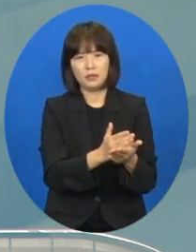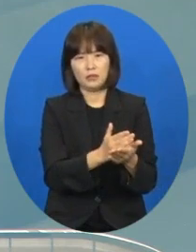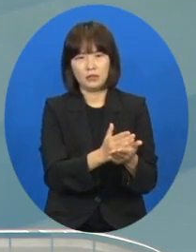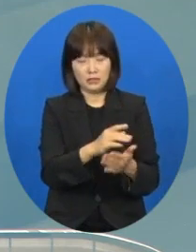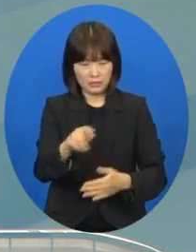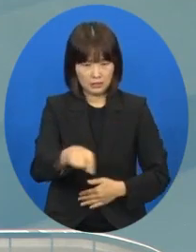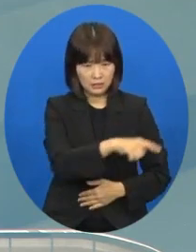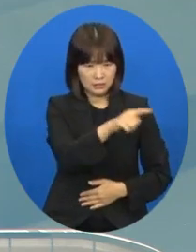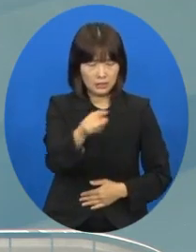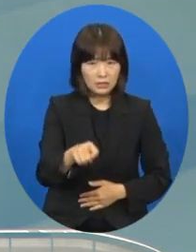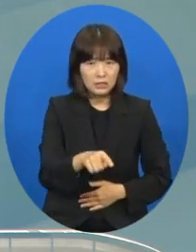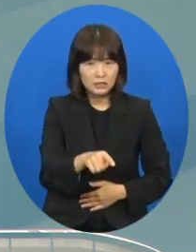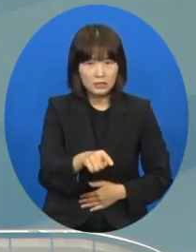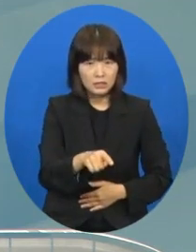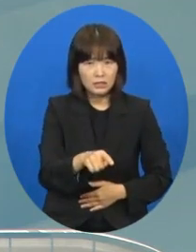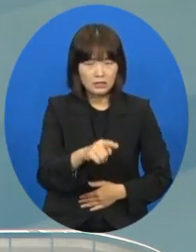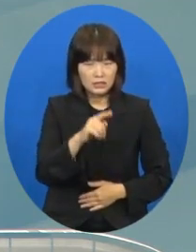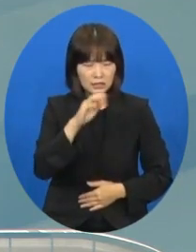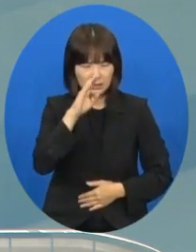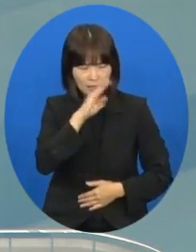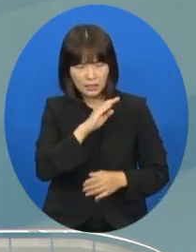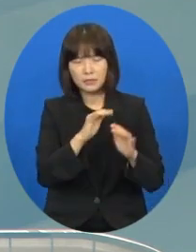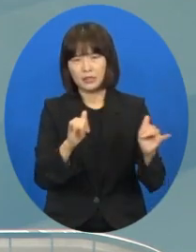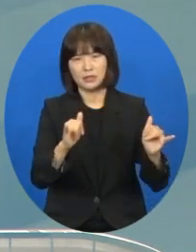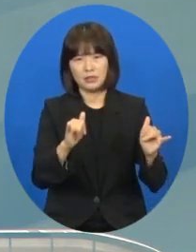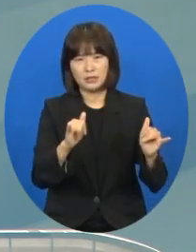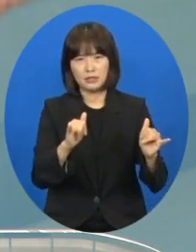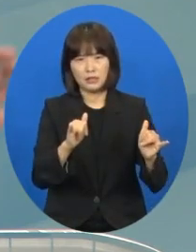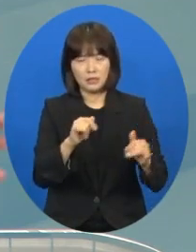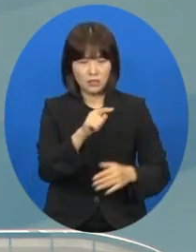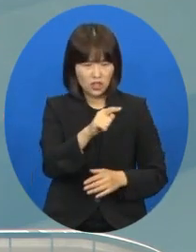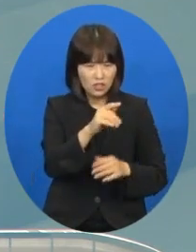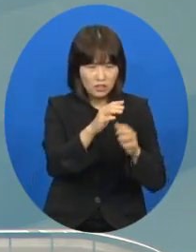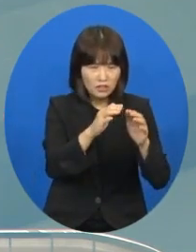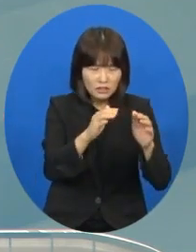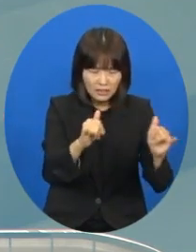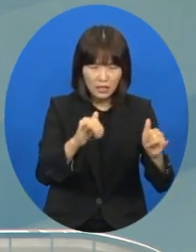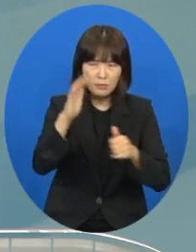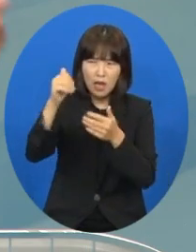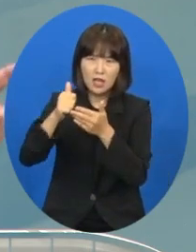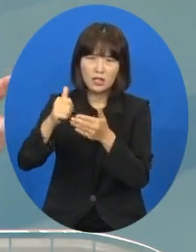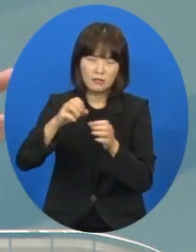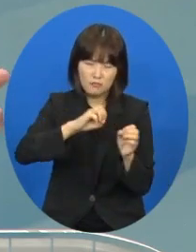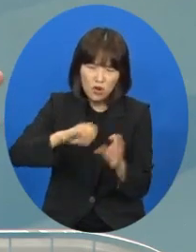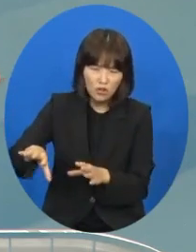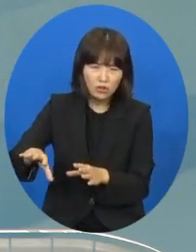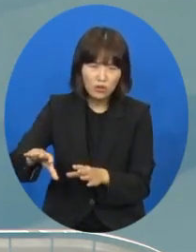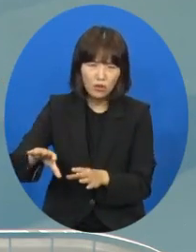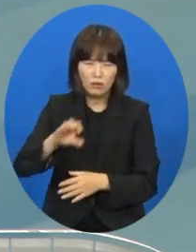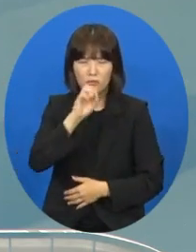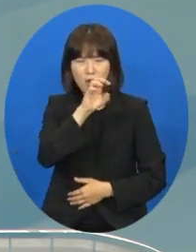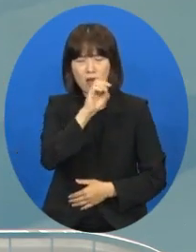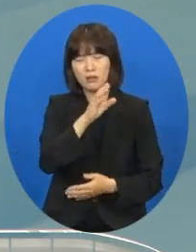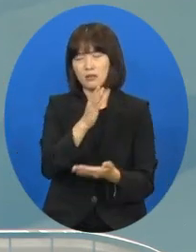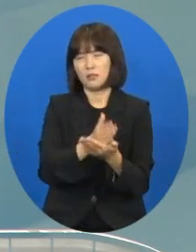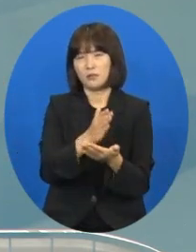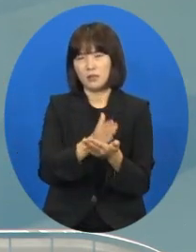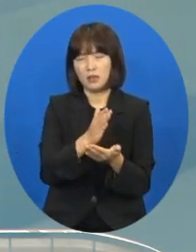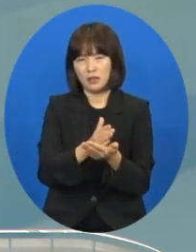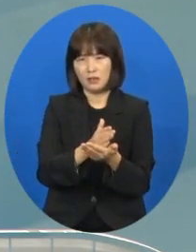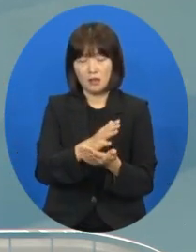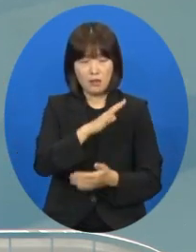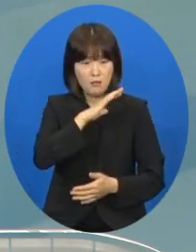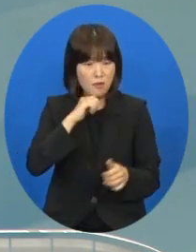사람 나쁜 사람이다. 저 사람 하나님 버린 사람이야. 그렇게 하지 맙시다. 베드로